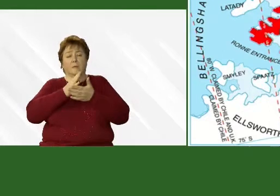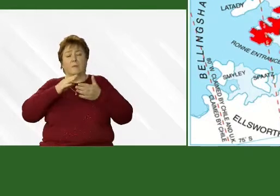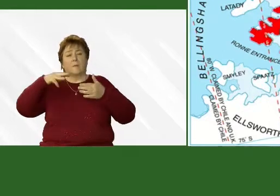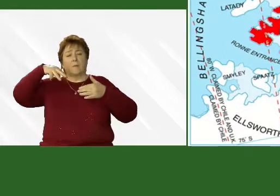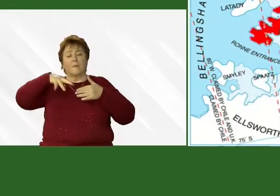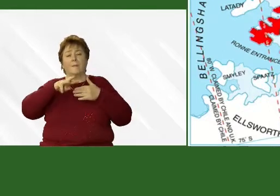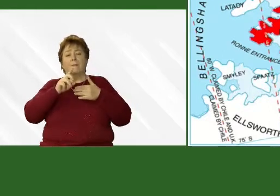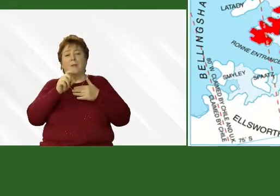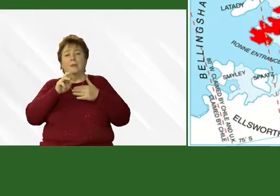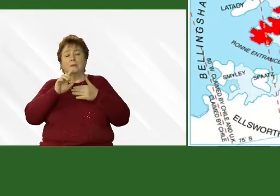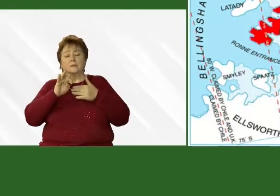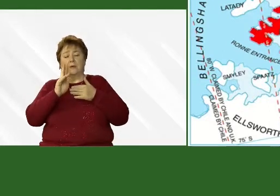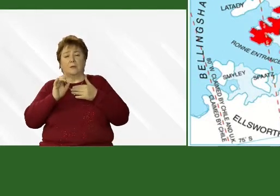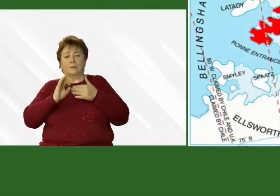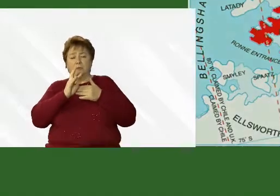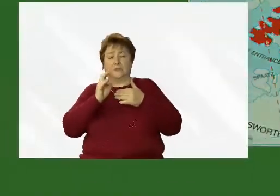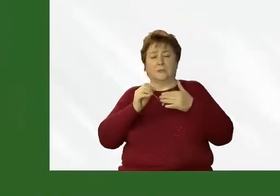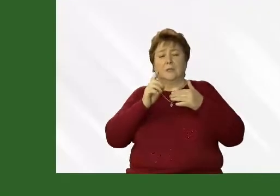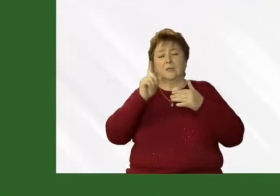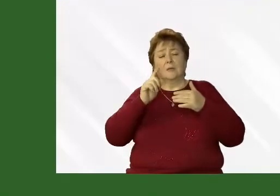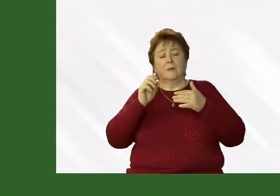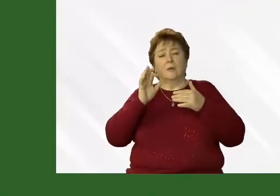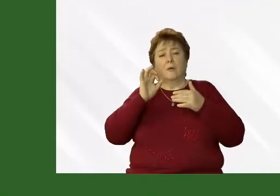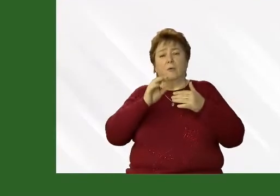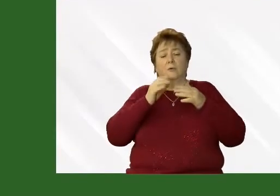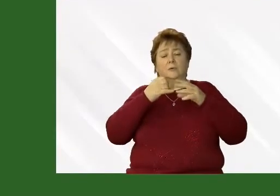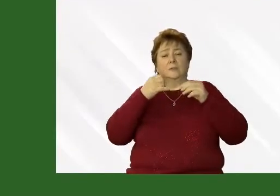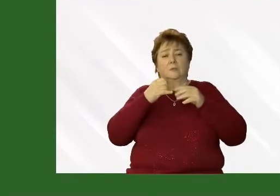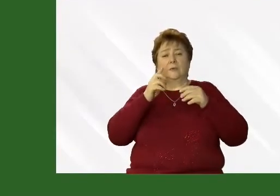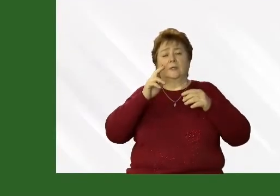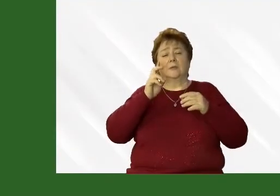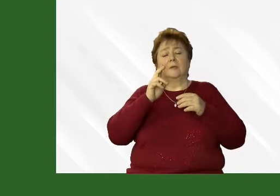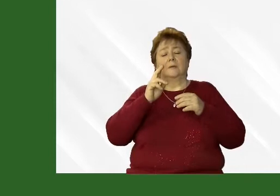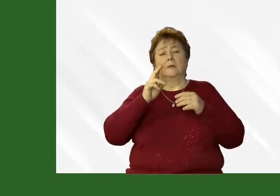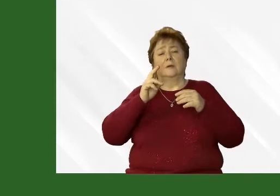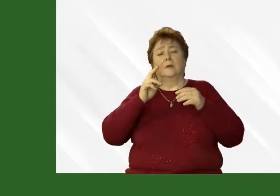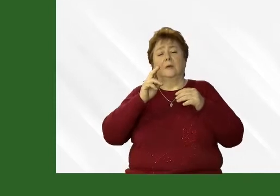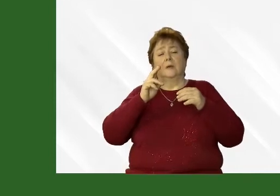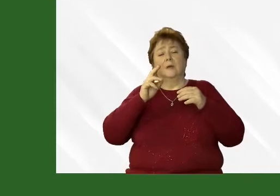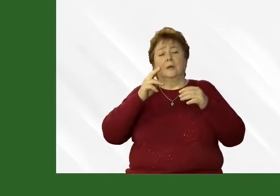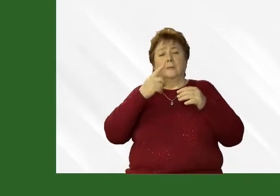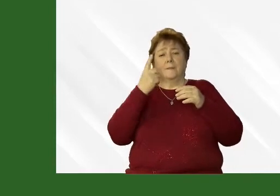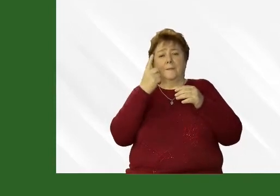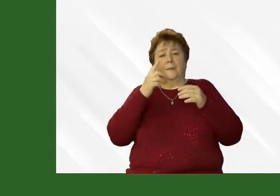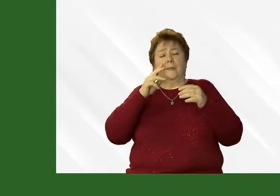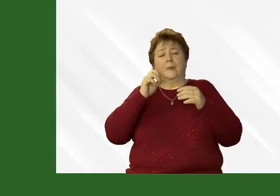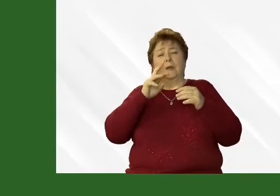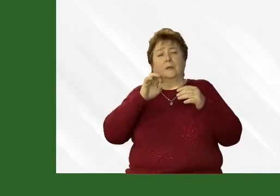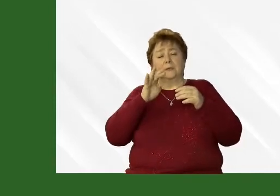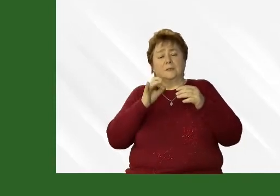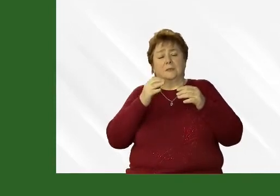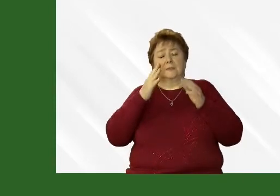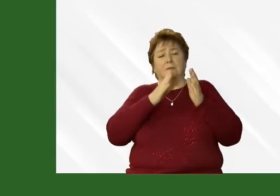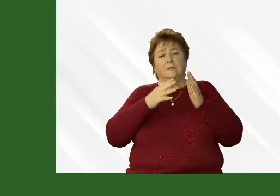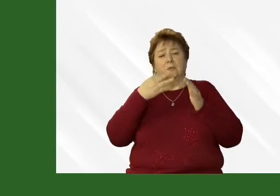море Беллинсгаузена к западу от земли Палмера. Земля Александра I имеет длину около